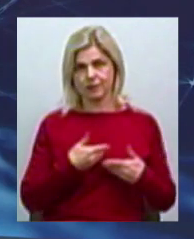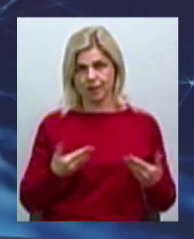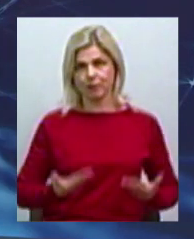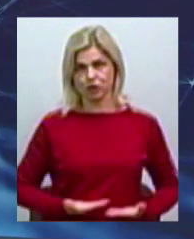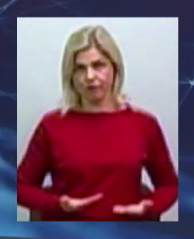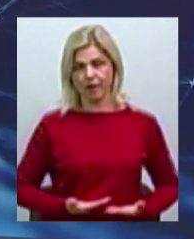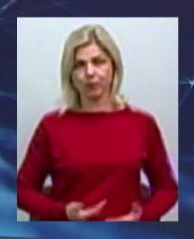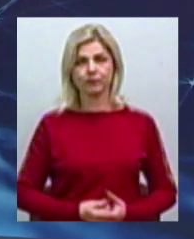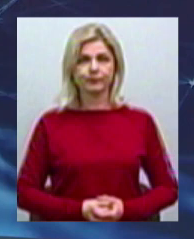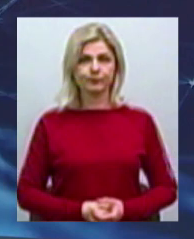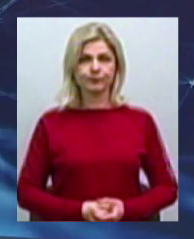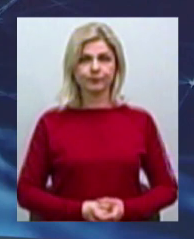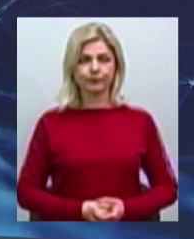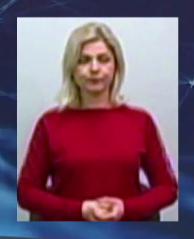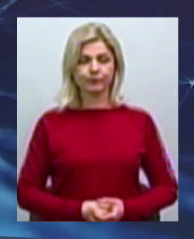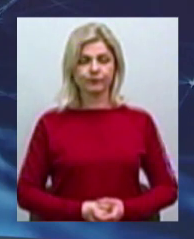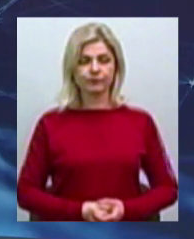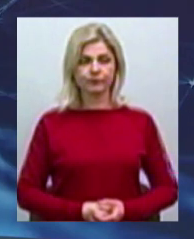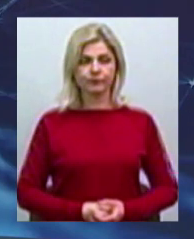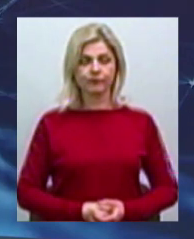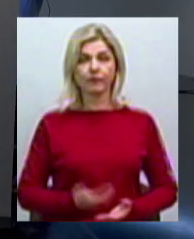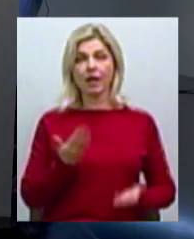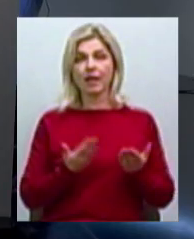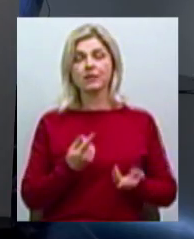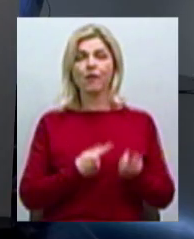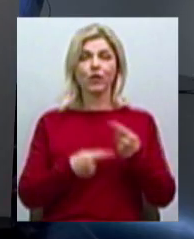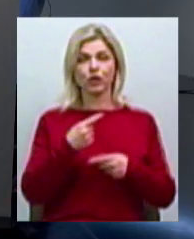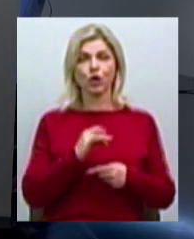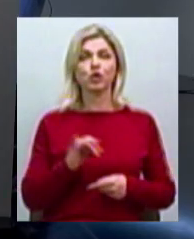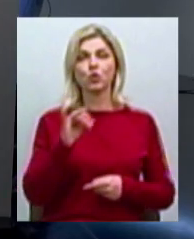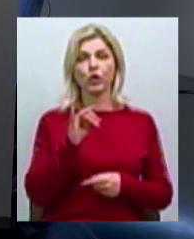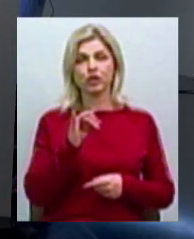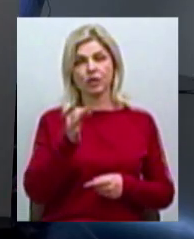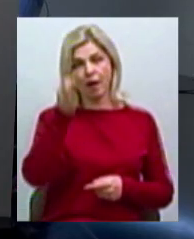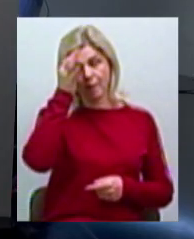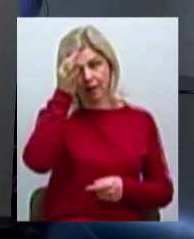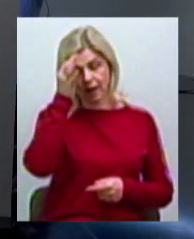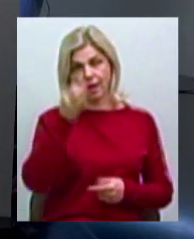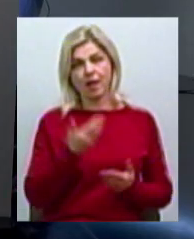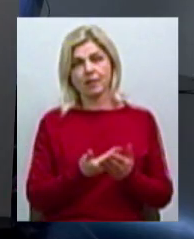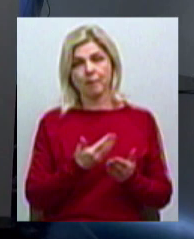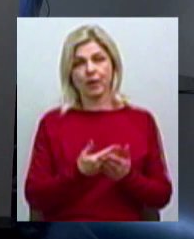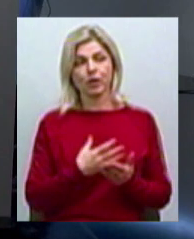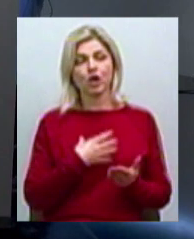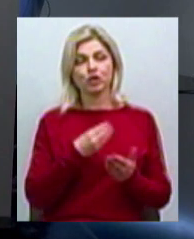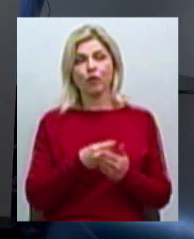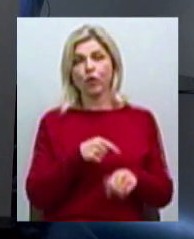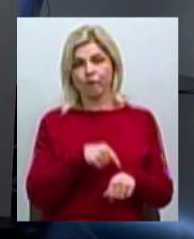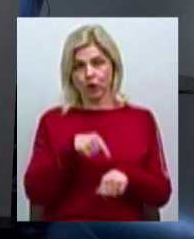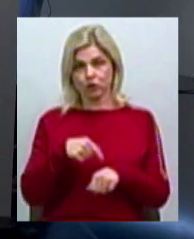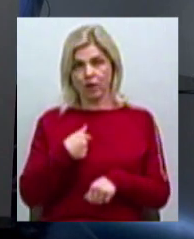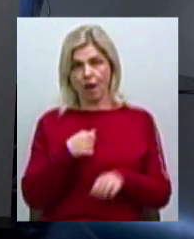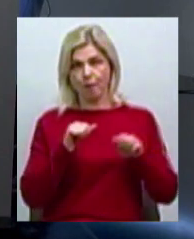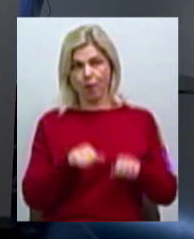живемо. Якщо знову повертаючись до історичних паралелей, на прикладі власних відчуттів я можу